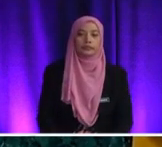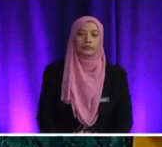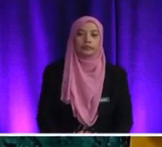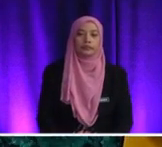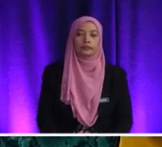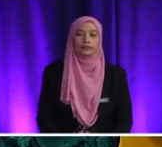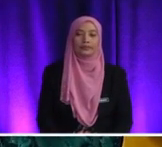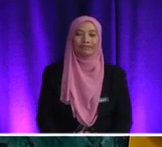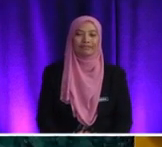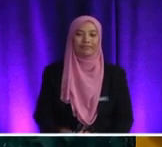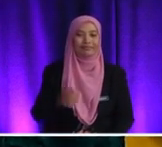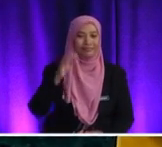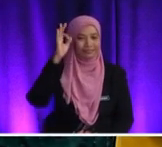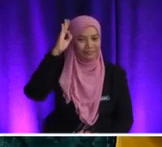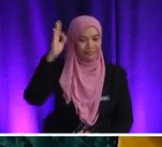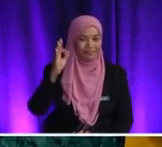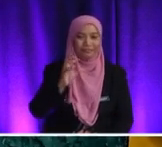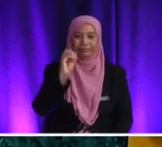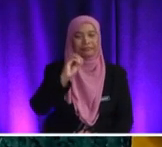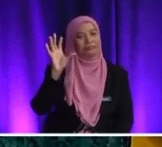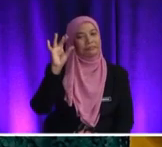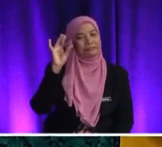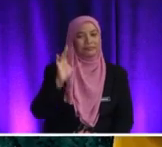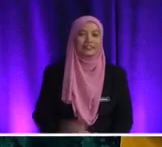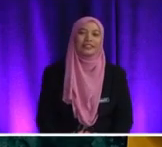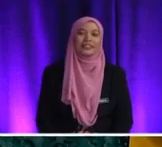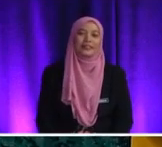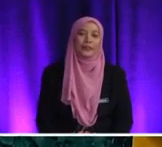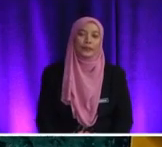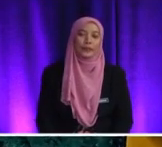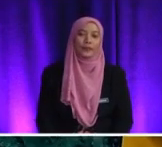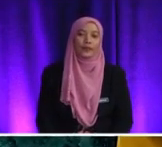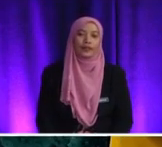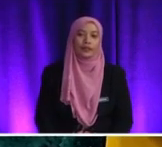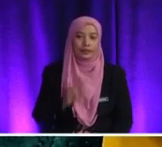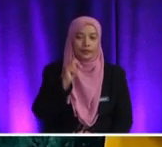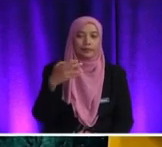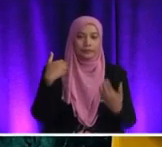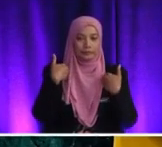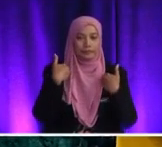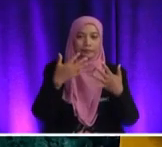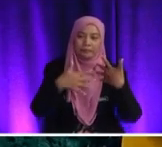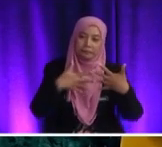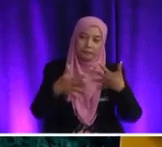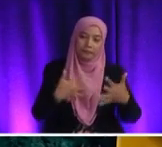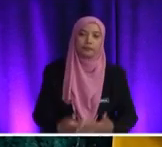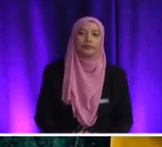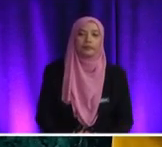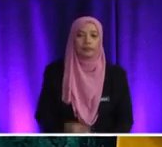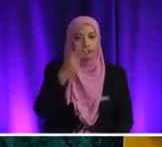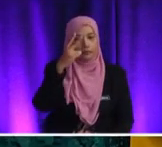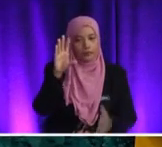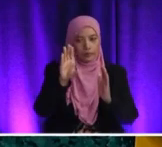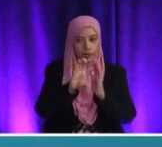satu hah khasiat apel depannya mahfudzillah dapat bintang baila y kalau tengok gambar di sini